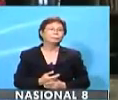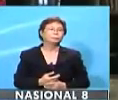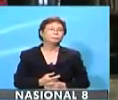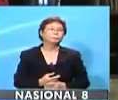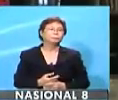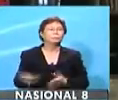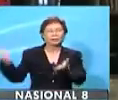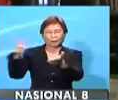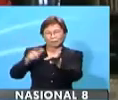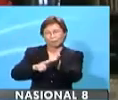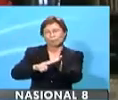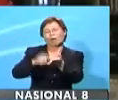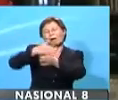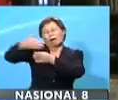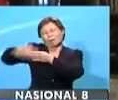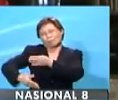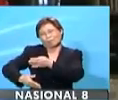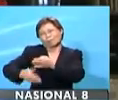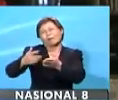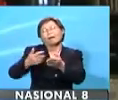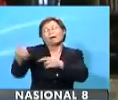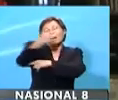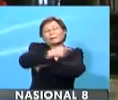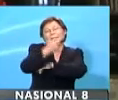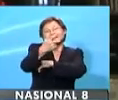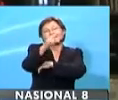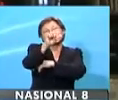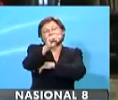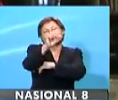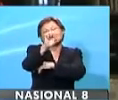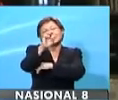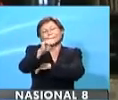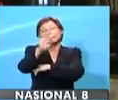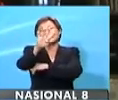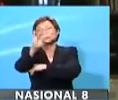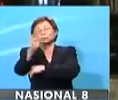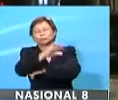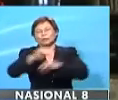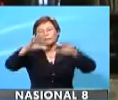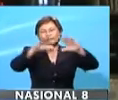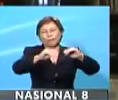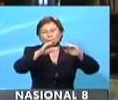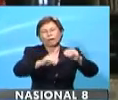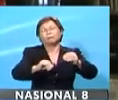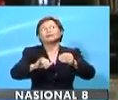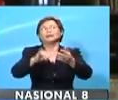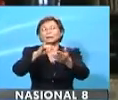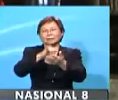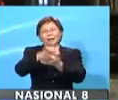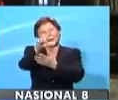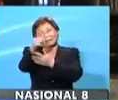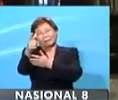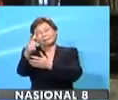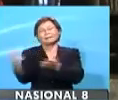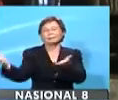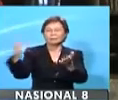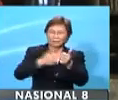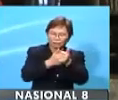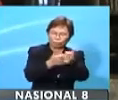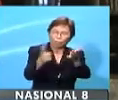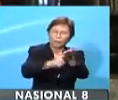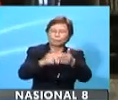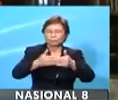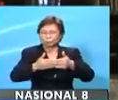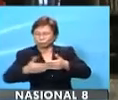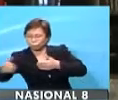Baik, laporan itu mengakhiri perkembangan hari ketiga mesyuarat AM ke-47 dan mesyuarat-mesyuarat berkaitan. Ikuti laporan